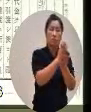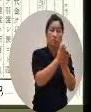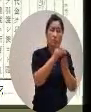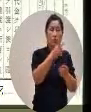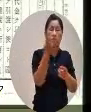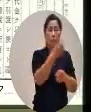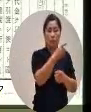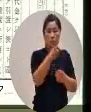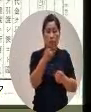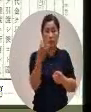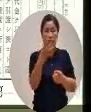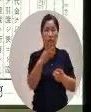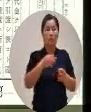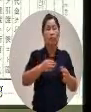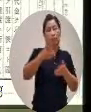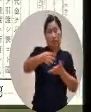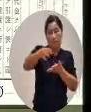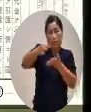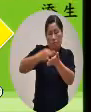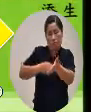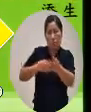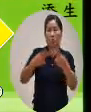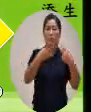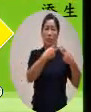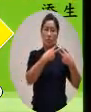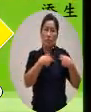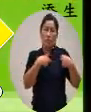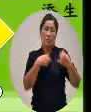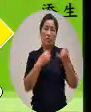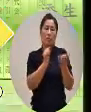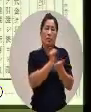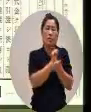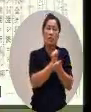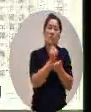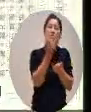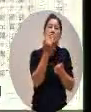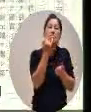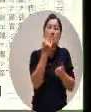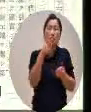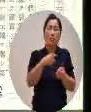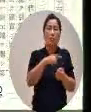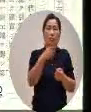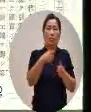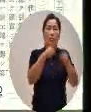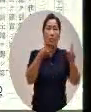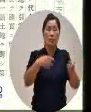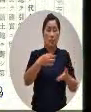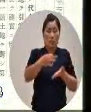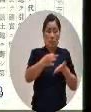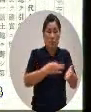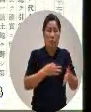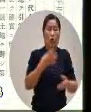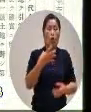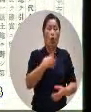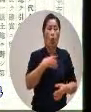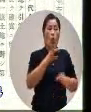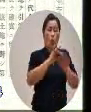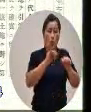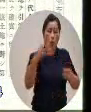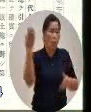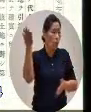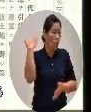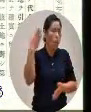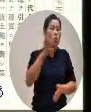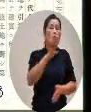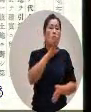然後賣給蔡柯下一張下一張這是賣給吳沙是當